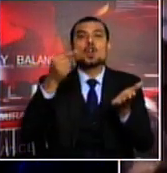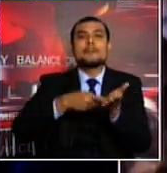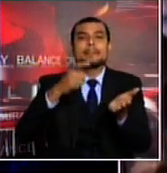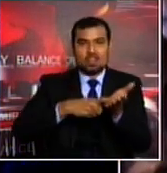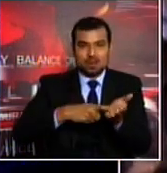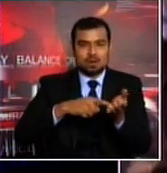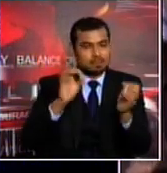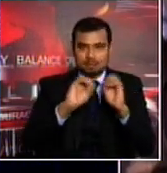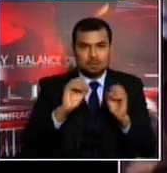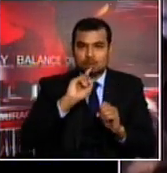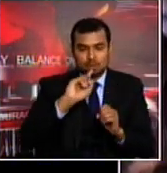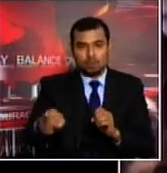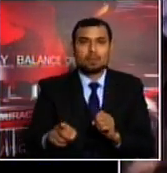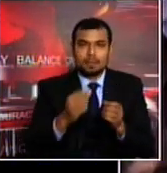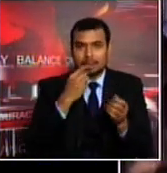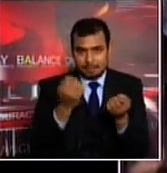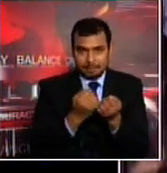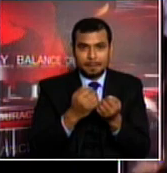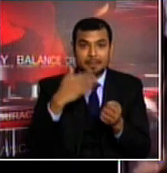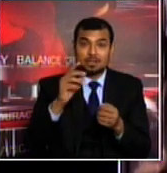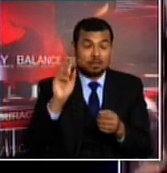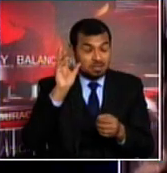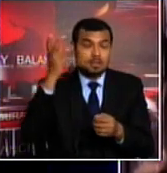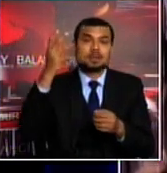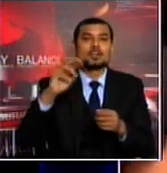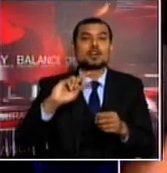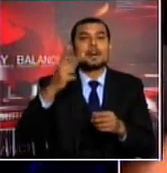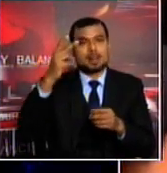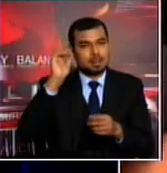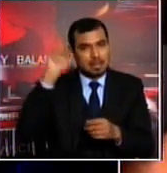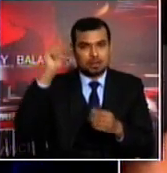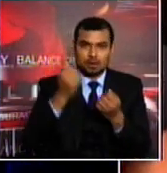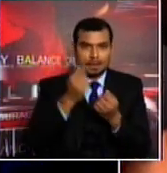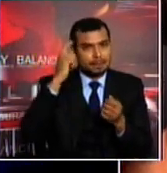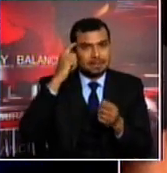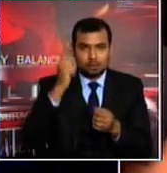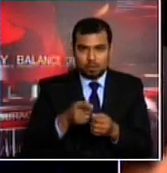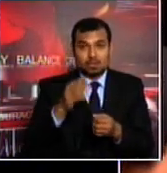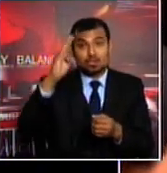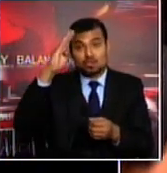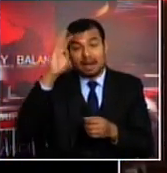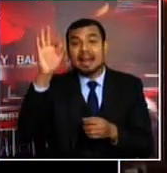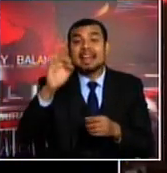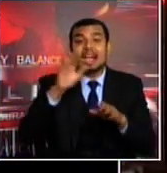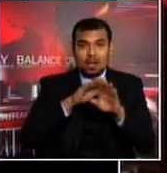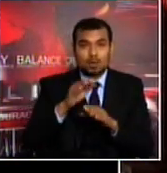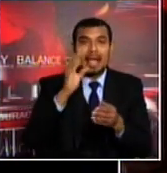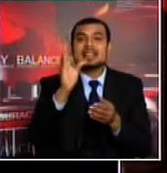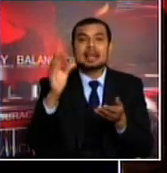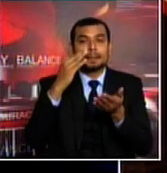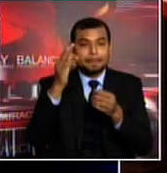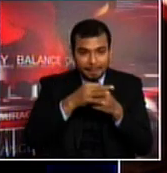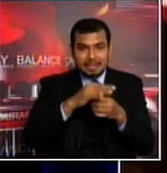नगर्न निर्देशन दिएपछि त उनीहरू झनै रुष्ट भएका छन्। यता सरकारवाला निकाय यातायात व्यवस्था विभागले